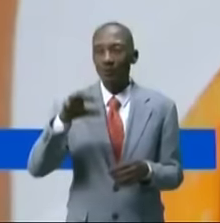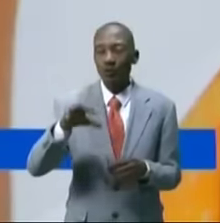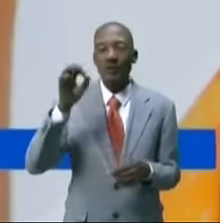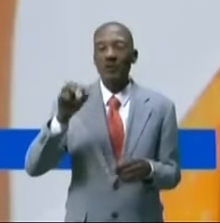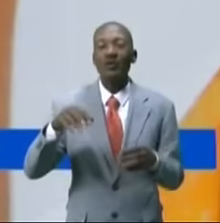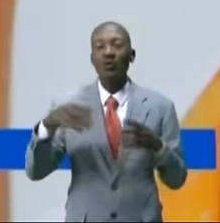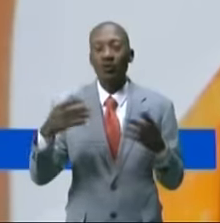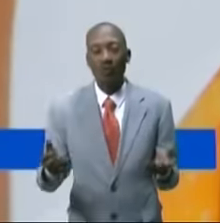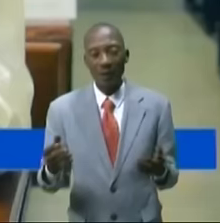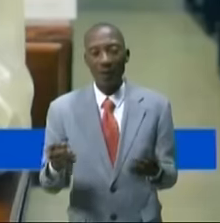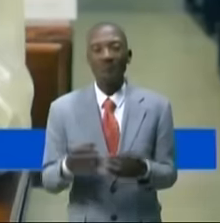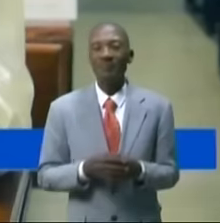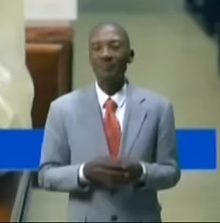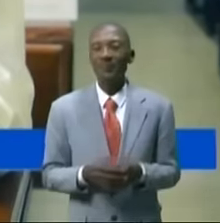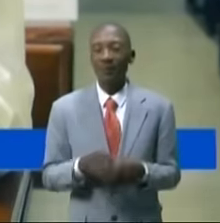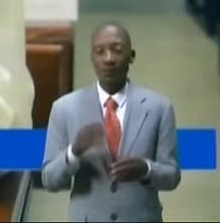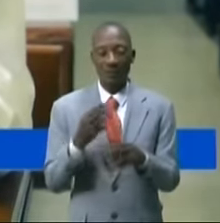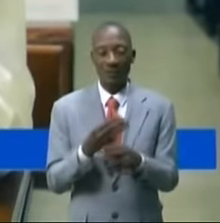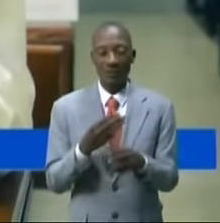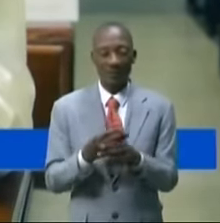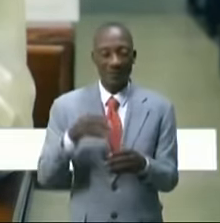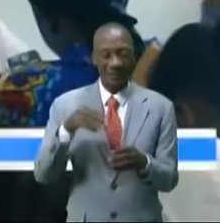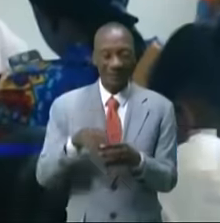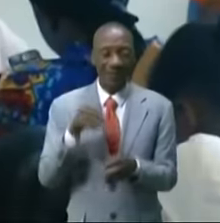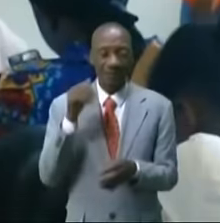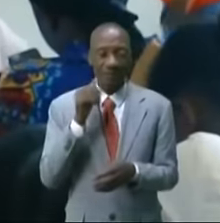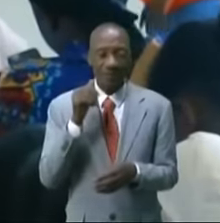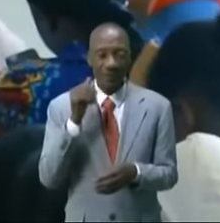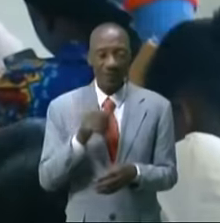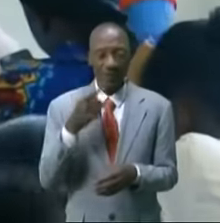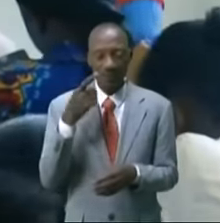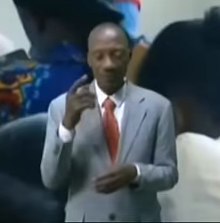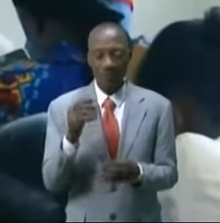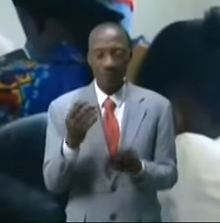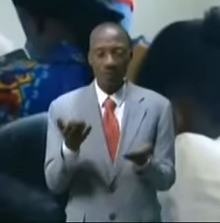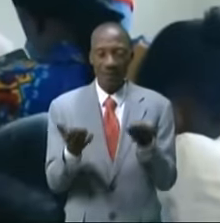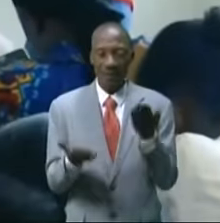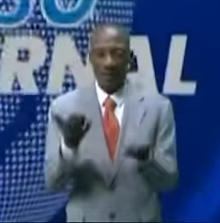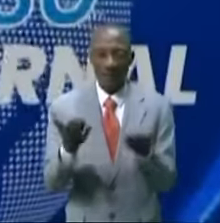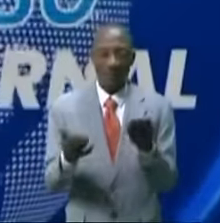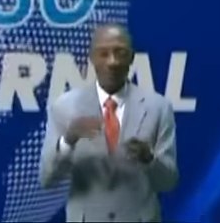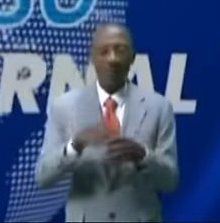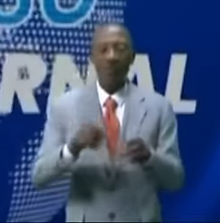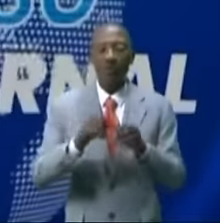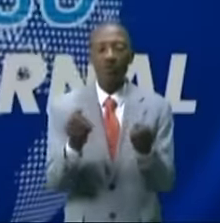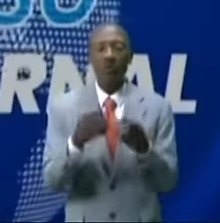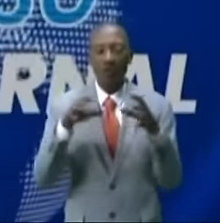La mathématique au féminin, c'est l'équilibre du genre dans la société congolaise.